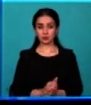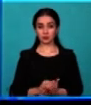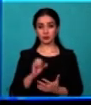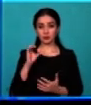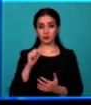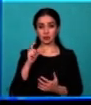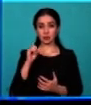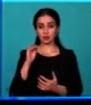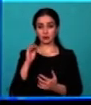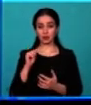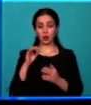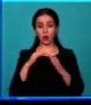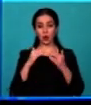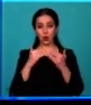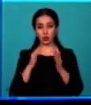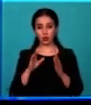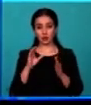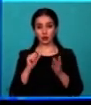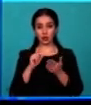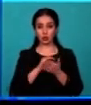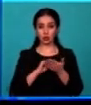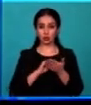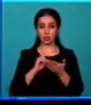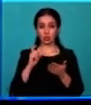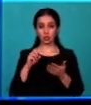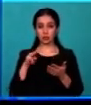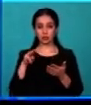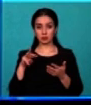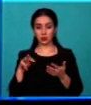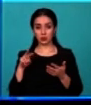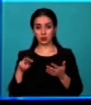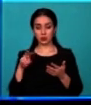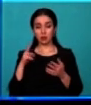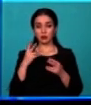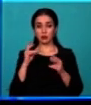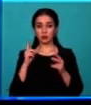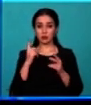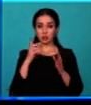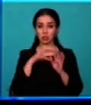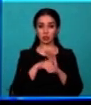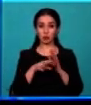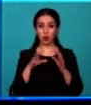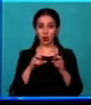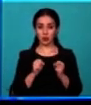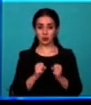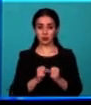Sahifani ochilishi hamda yozilishi HTML. Birinchi kiritib olamiz.